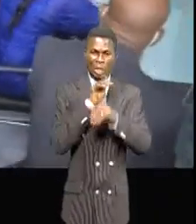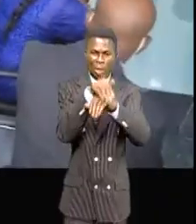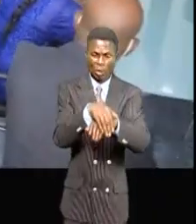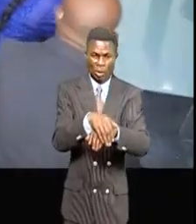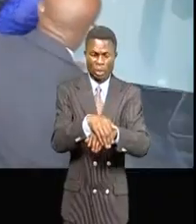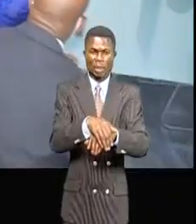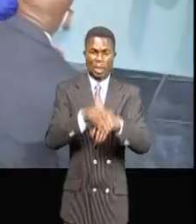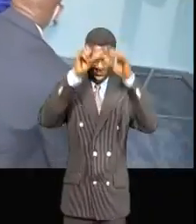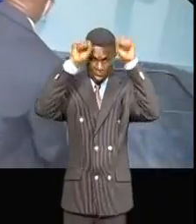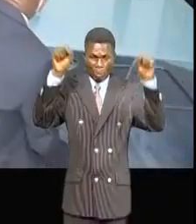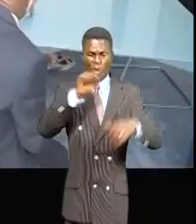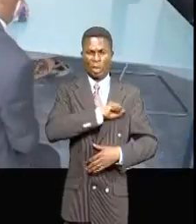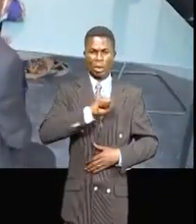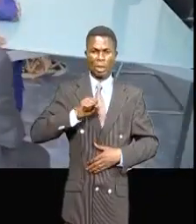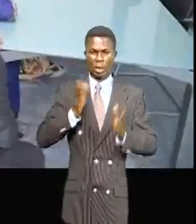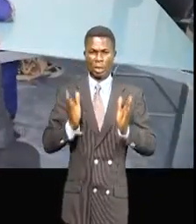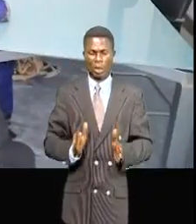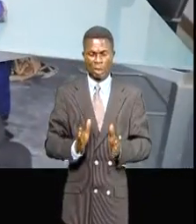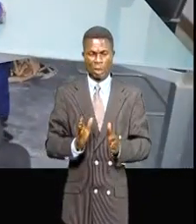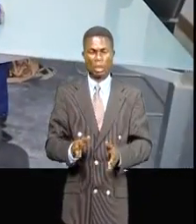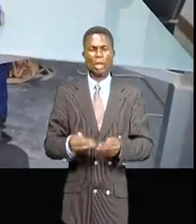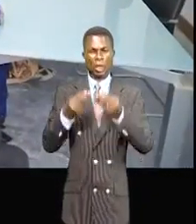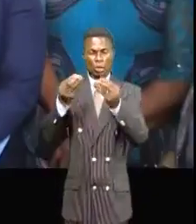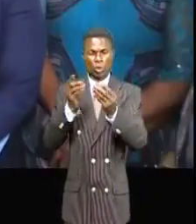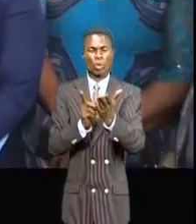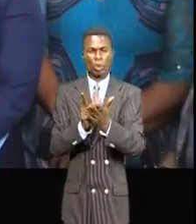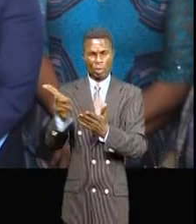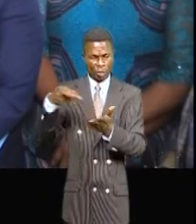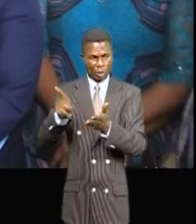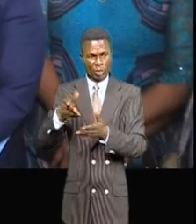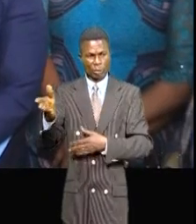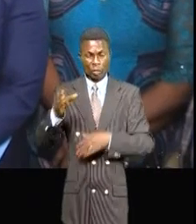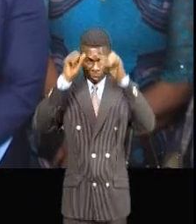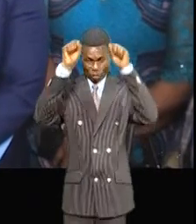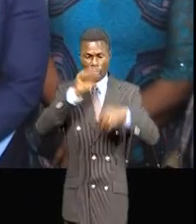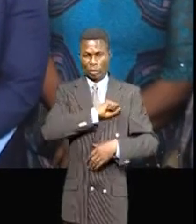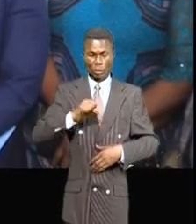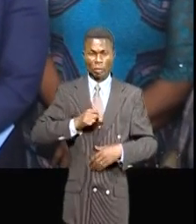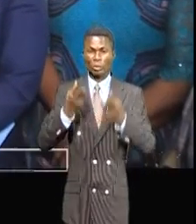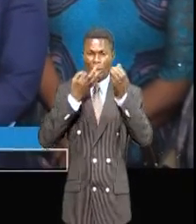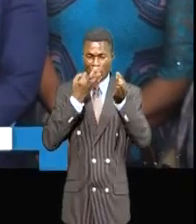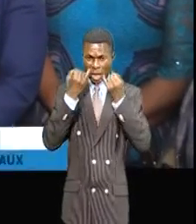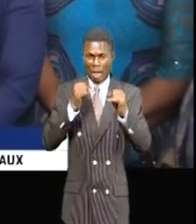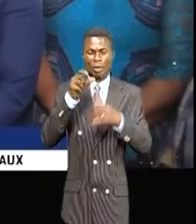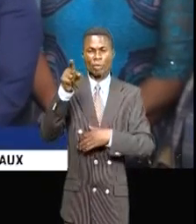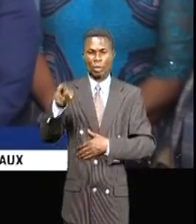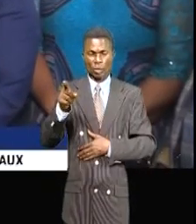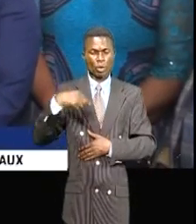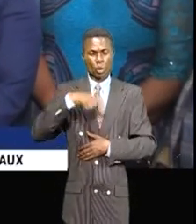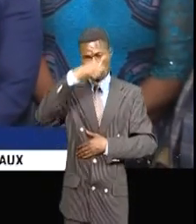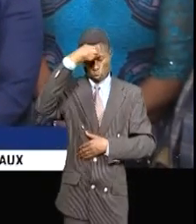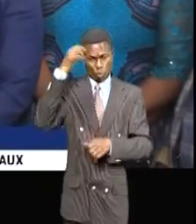de l'honorable président du Sénat pour qu'il soit remis dans leurs droits. Et au président du Sénat, nous lui avons dit que nous